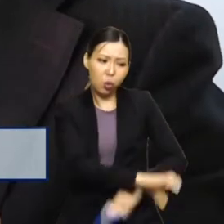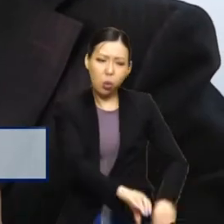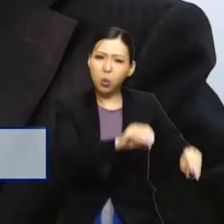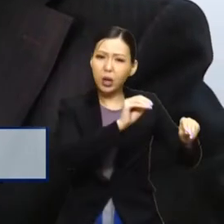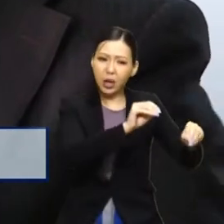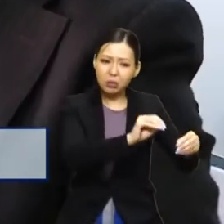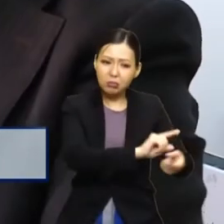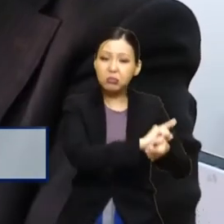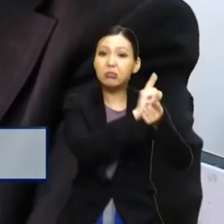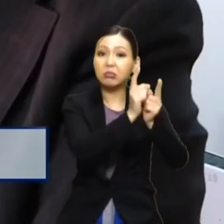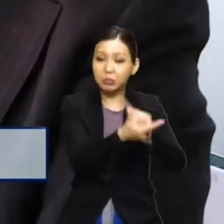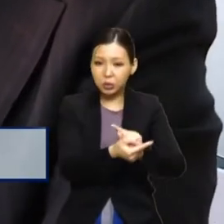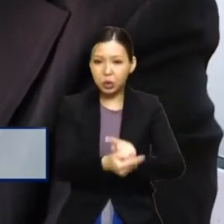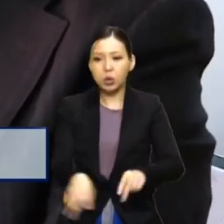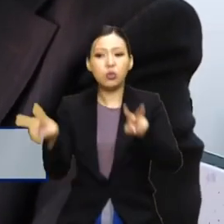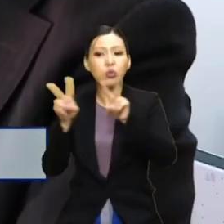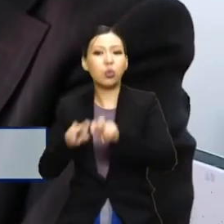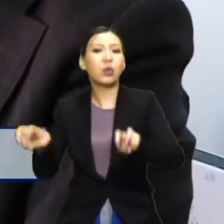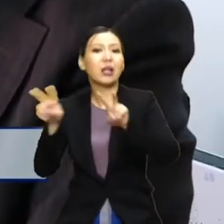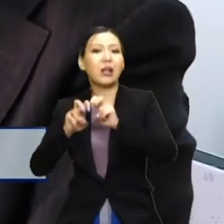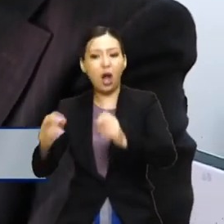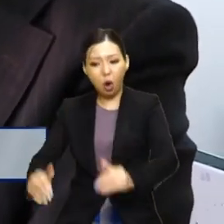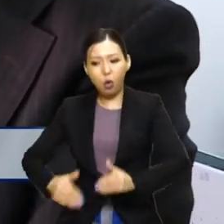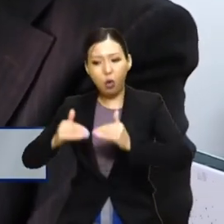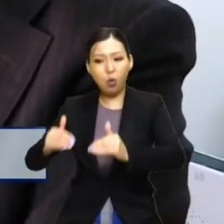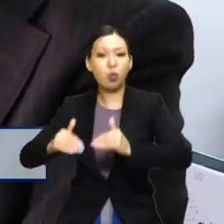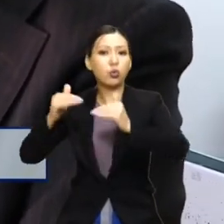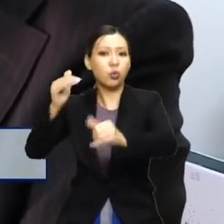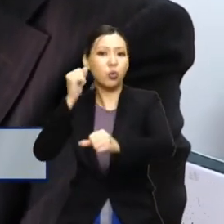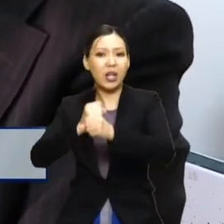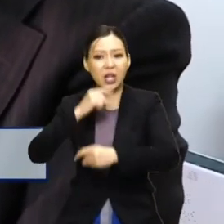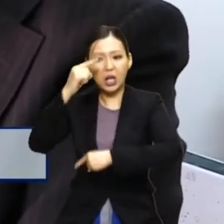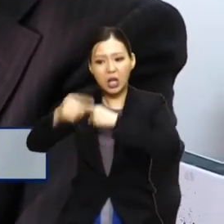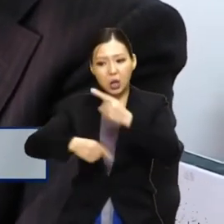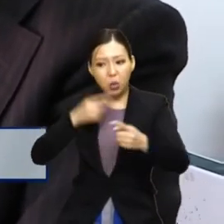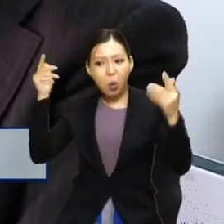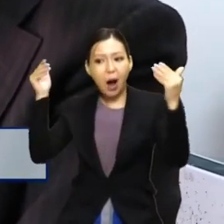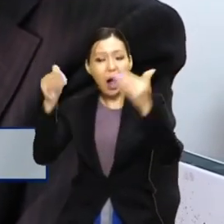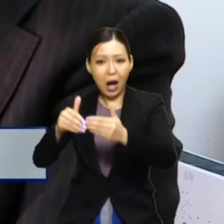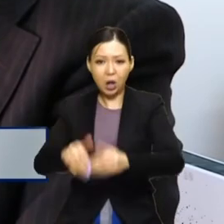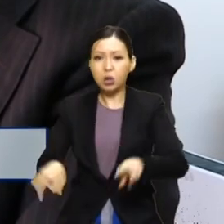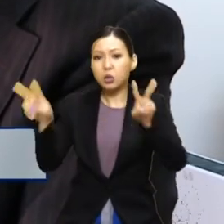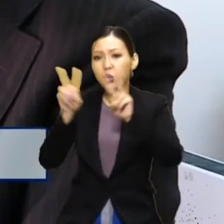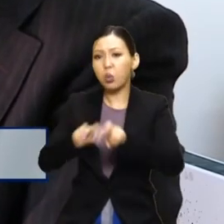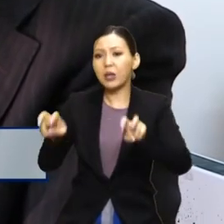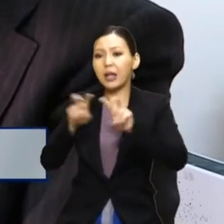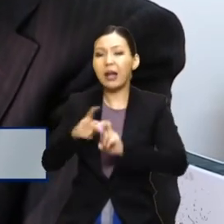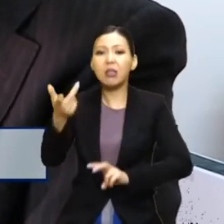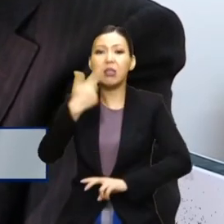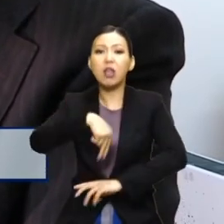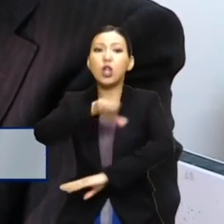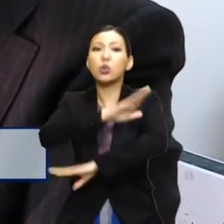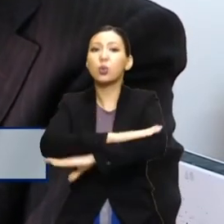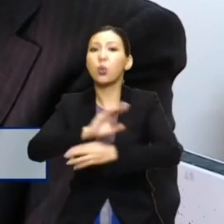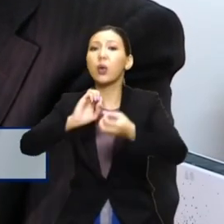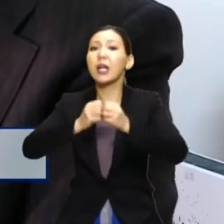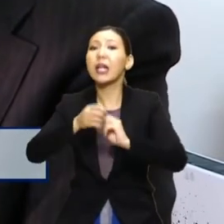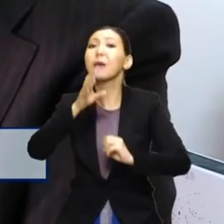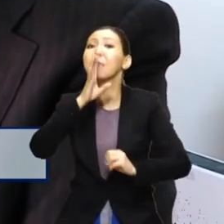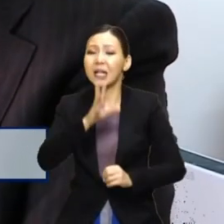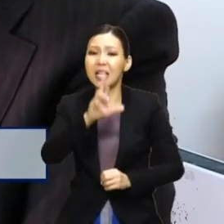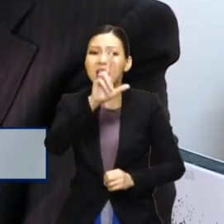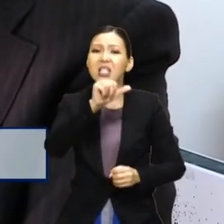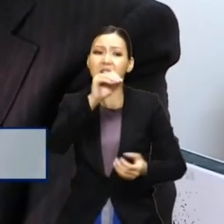хэмээгээ судалгаа хөгжүүлэлтэд ажилд илүү анхаардаг. Ийм судалгааны их сургууль болоход ямар реформ хийх вэ?